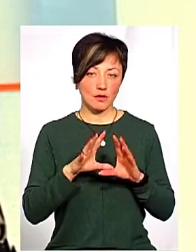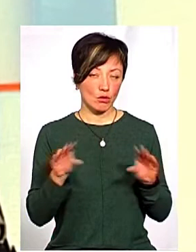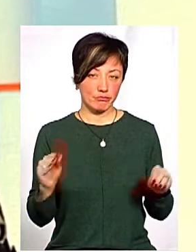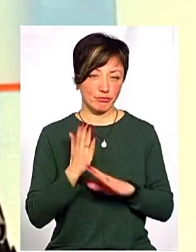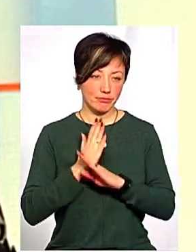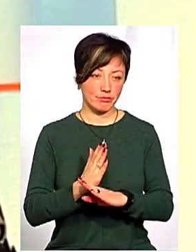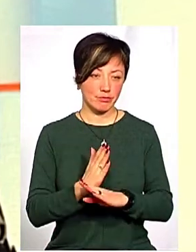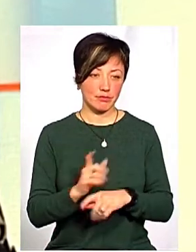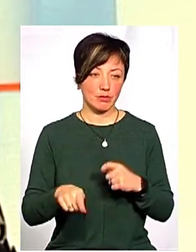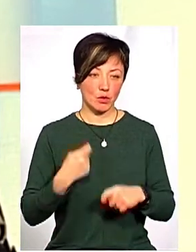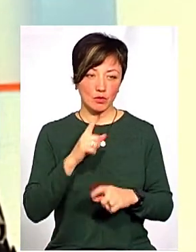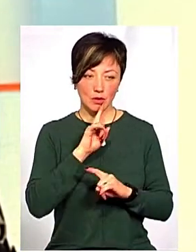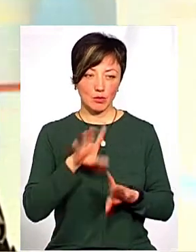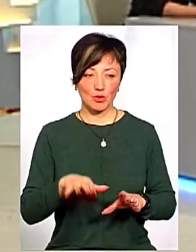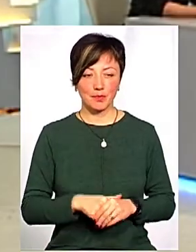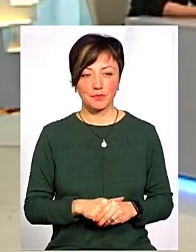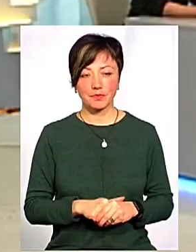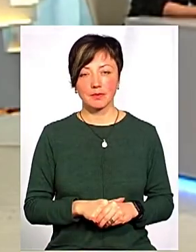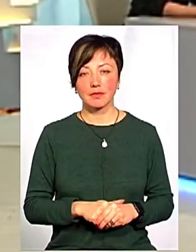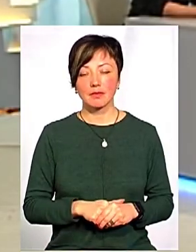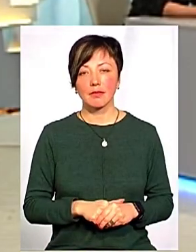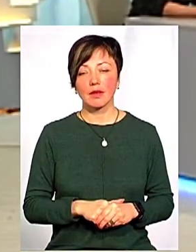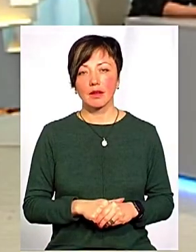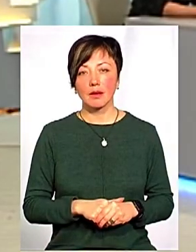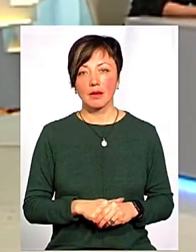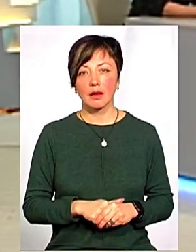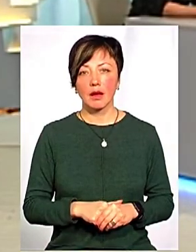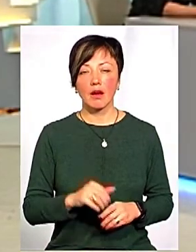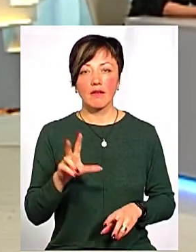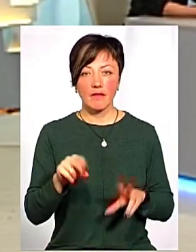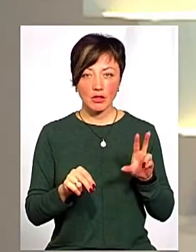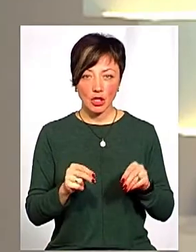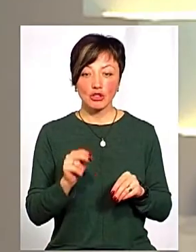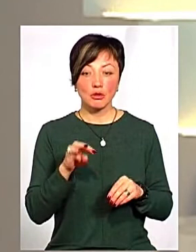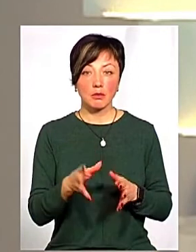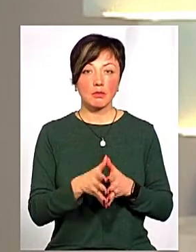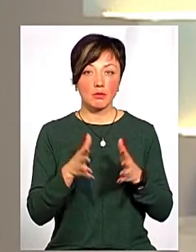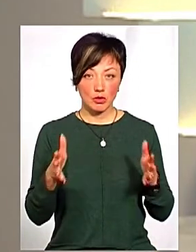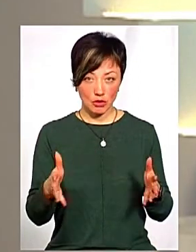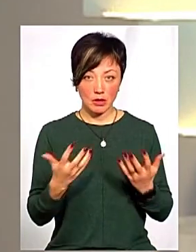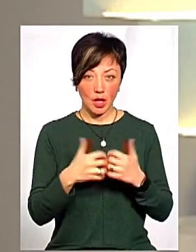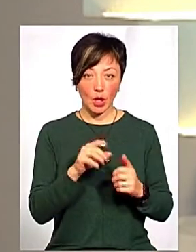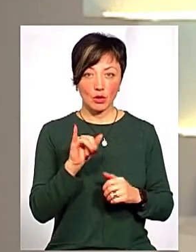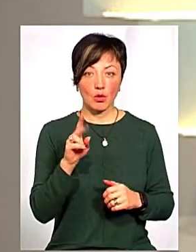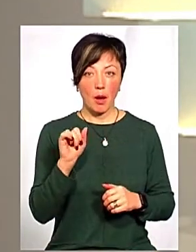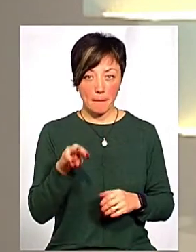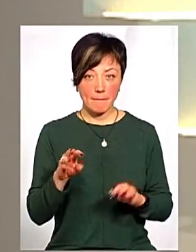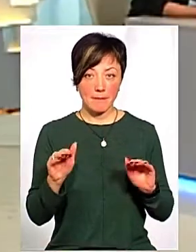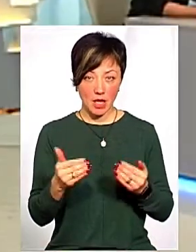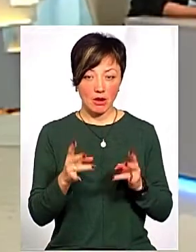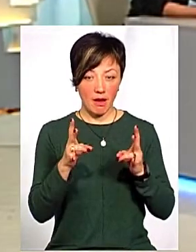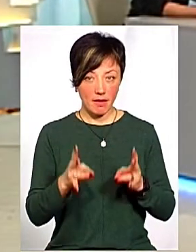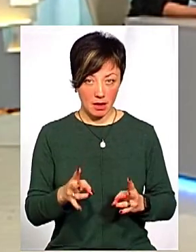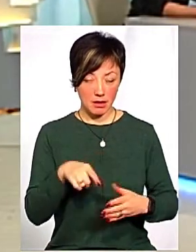все. Хорош. Ще менше хвилинки до завершення. От вважаєте, що чим більше буде трукамів, тим менша